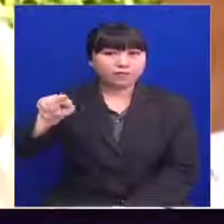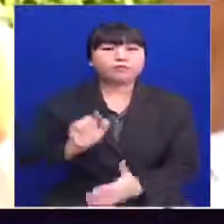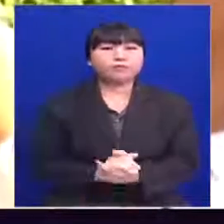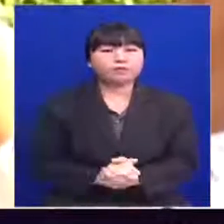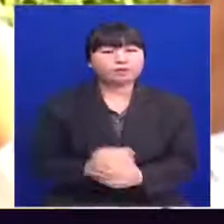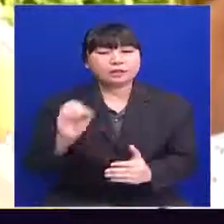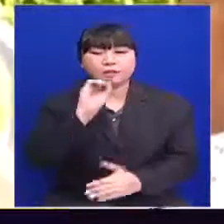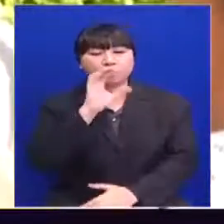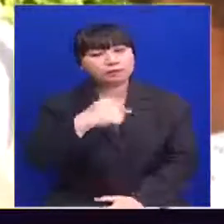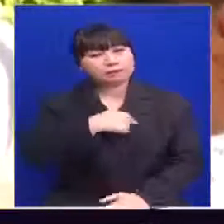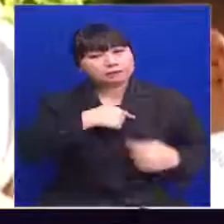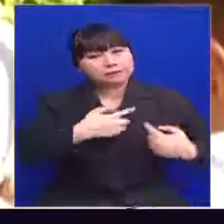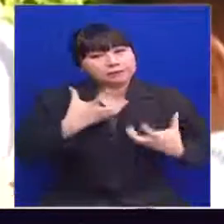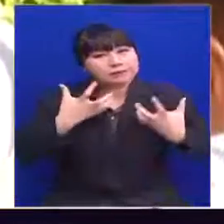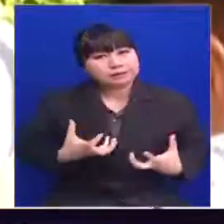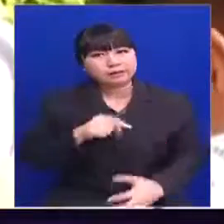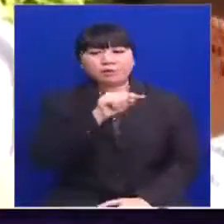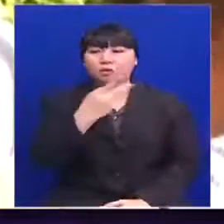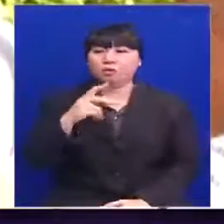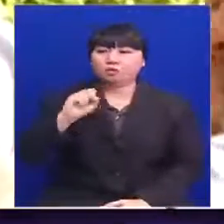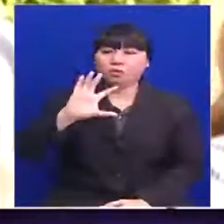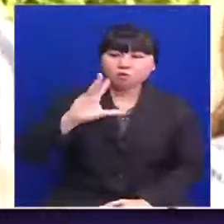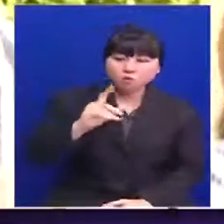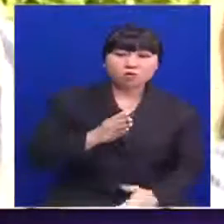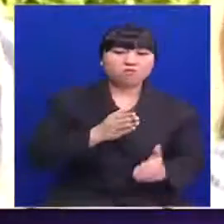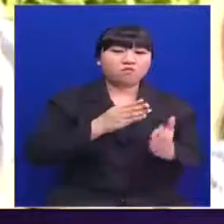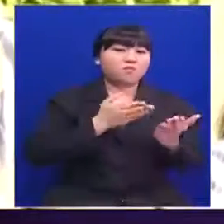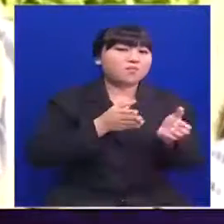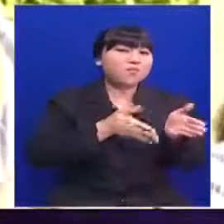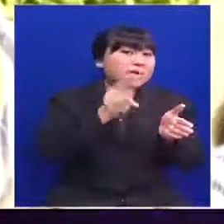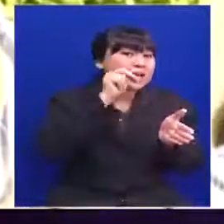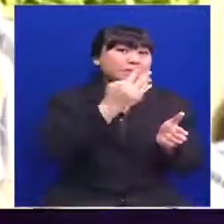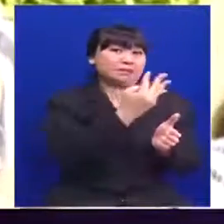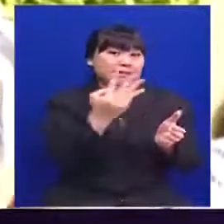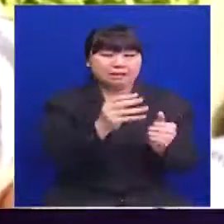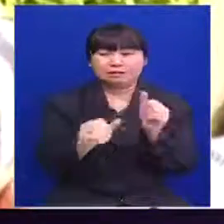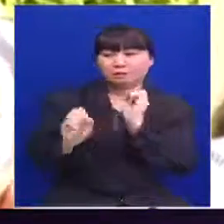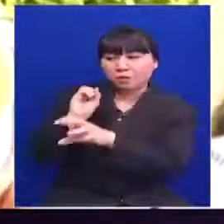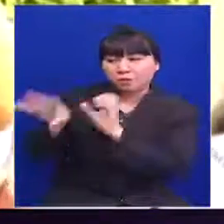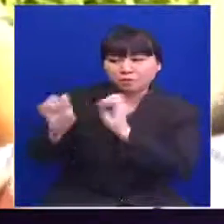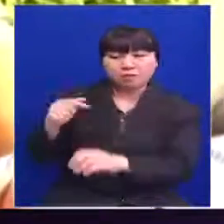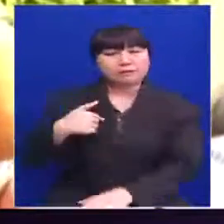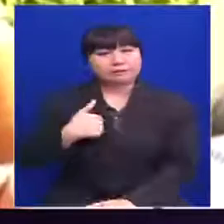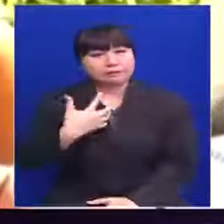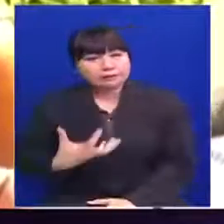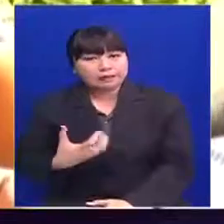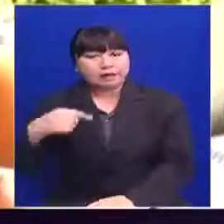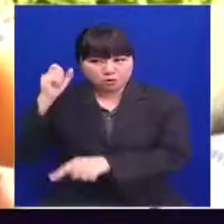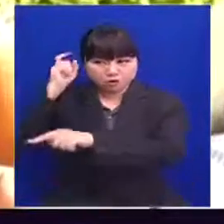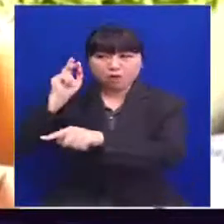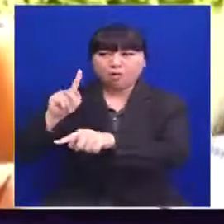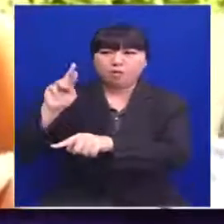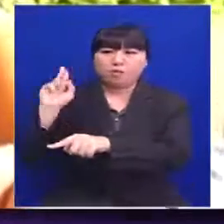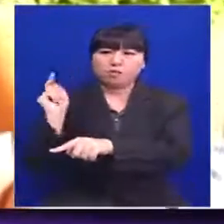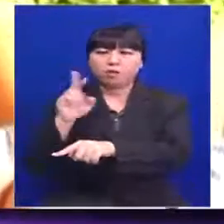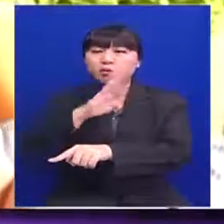ที่ระบุว่าหนักใจกับข้อเสนอของคสช.และแม่น้ำสี่สายและเข้าใจความรู้สึกของกรท.บางคนที่บอกว่า